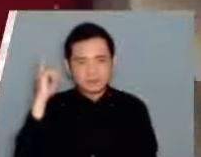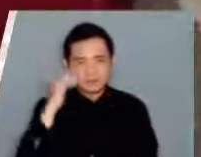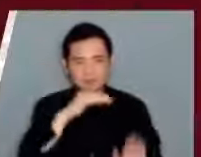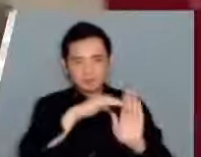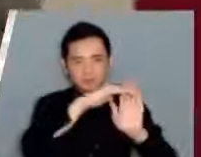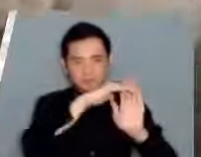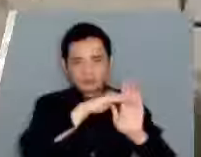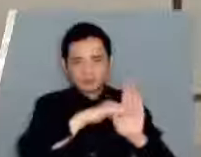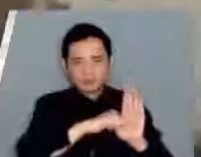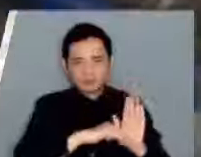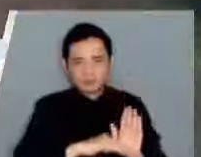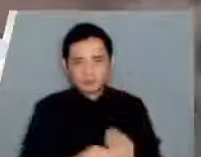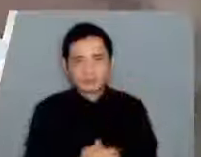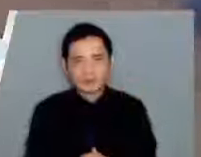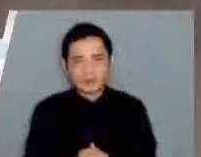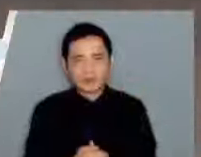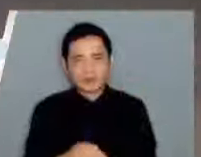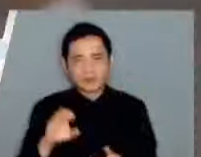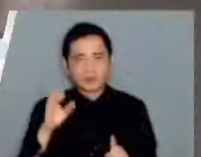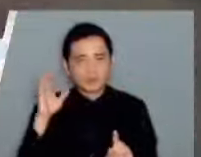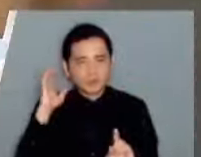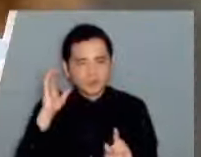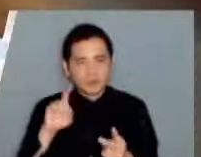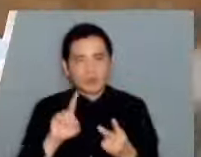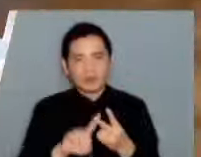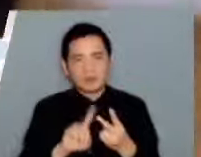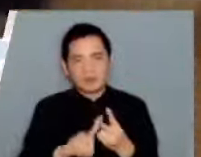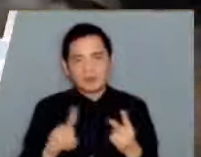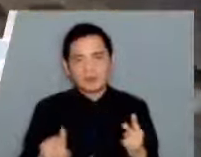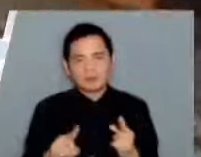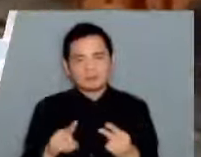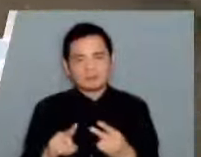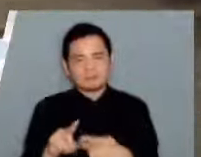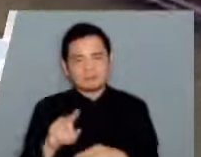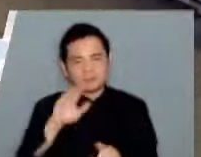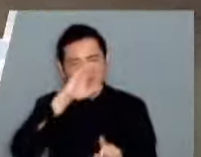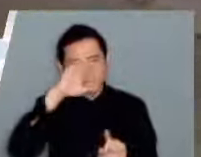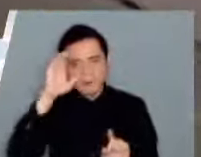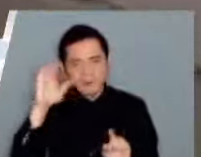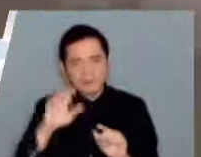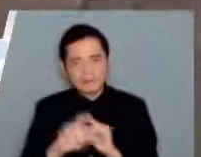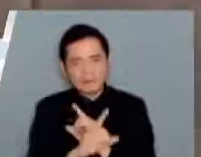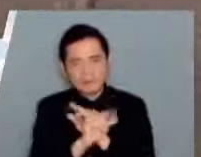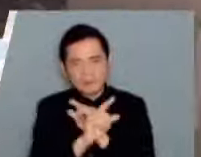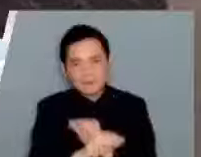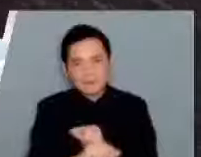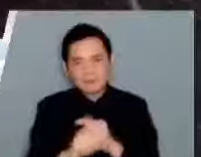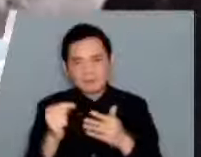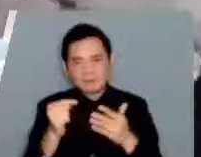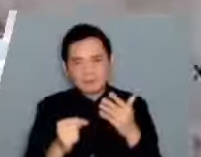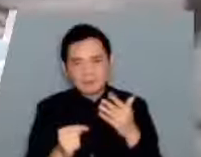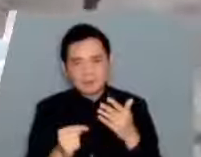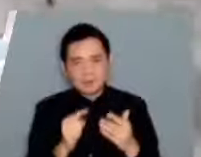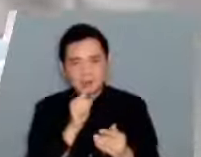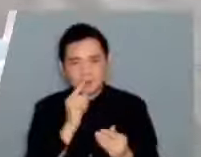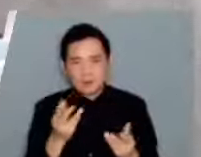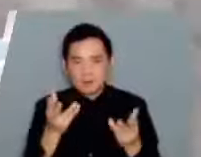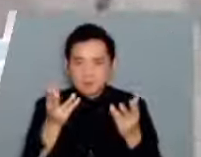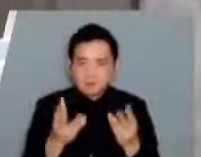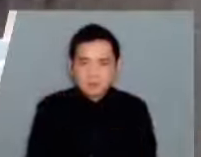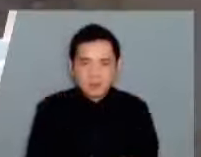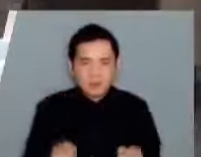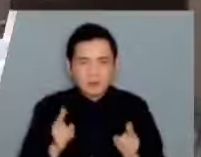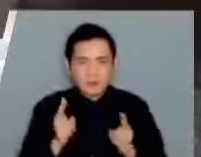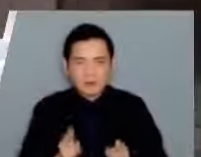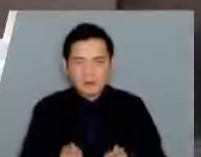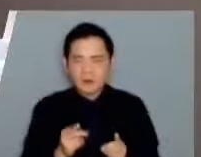pedro kanya-kanya namang uwi sa kanilang mga tirahan ang mga bata habang basang-basa ang kanilang uniporme sabi ng